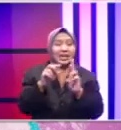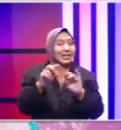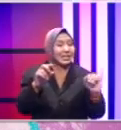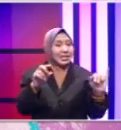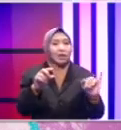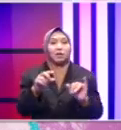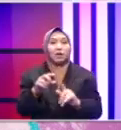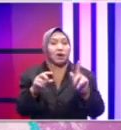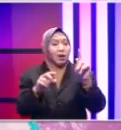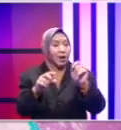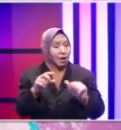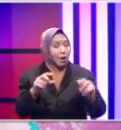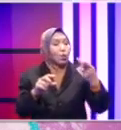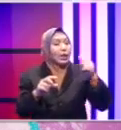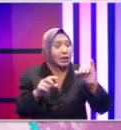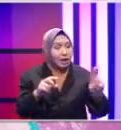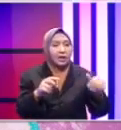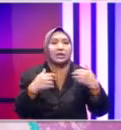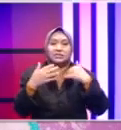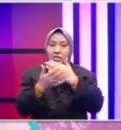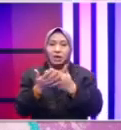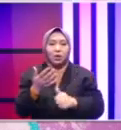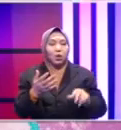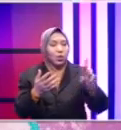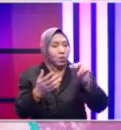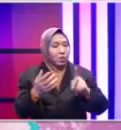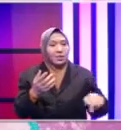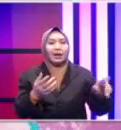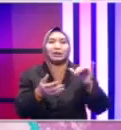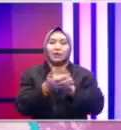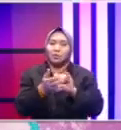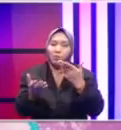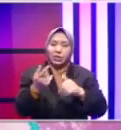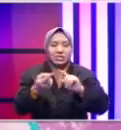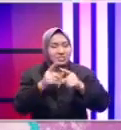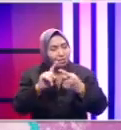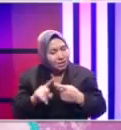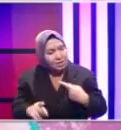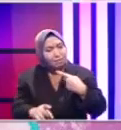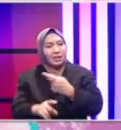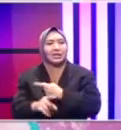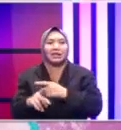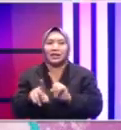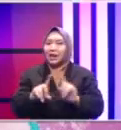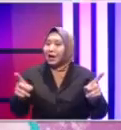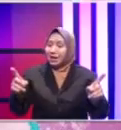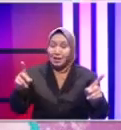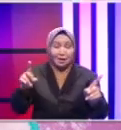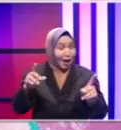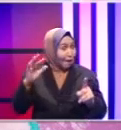kita dengan Fatah Woi ada salah pencet tuh Teteh your mungkin sama lain macam bunyi